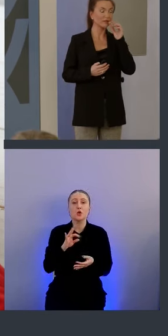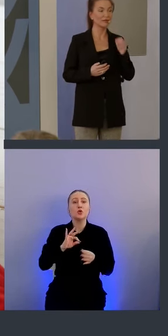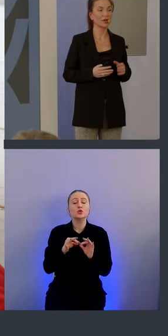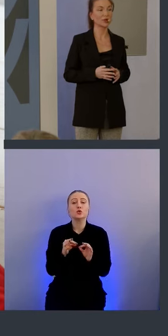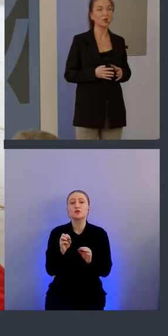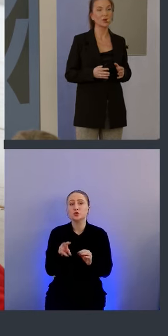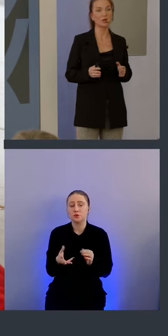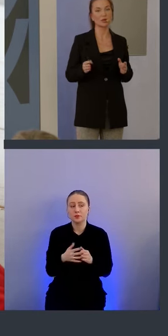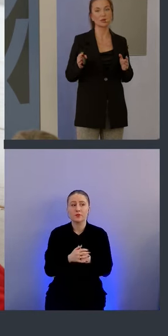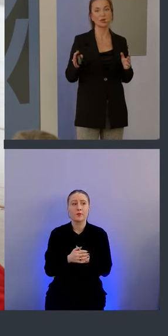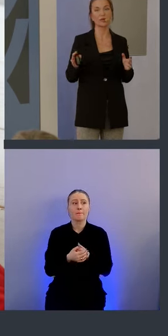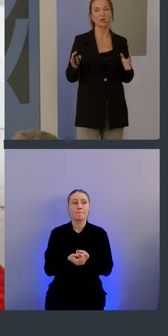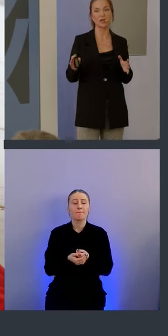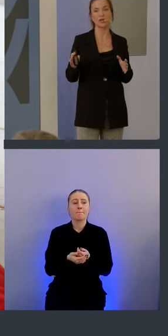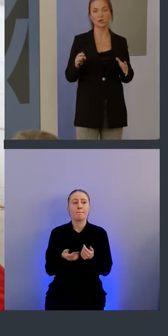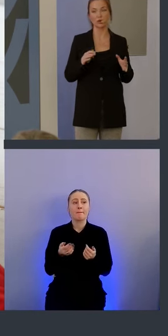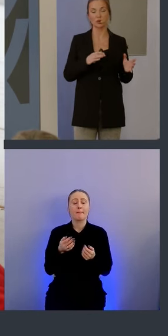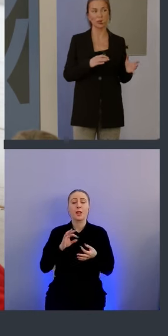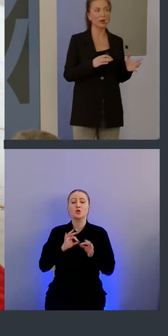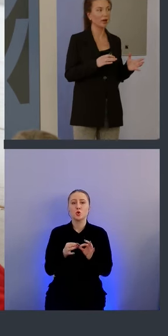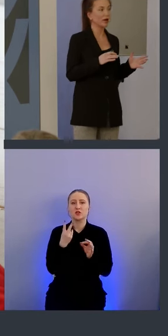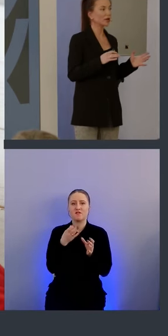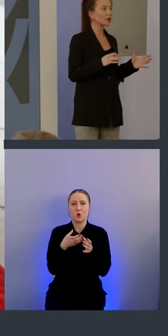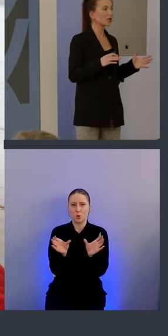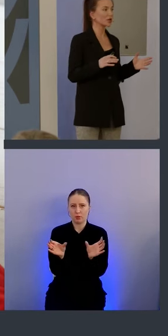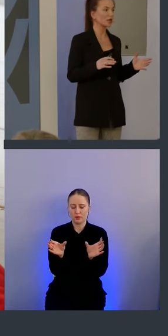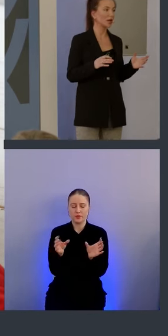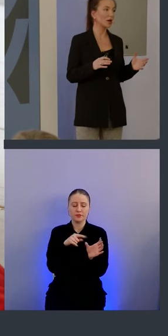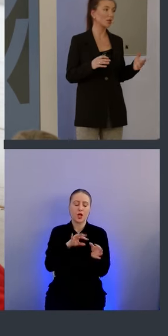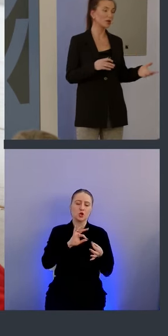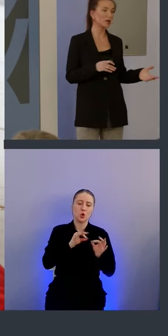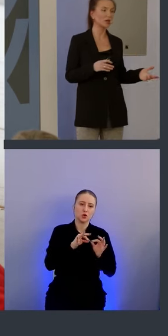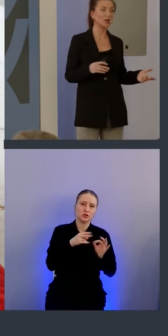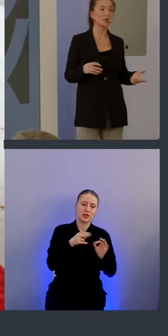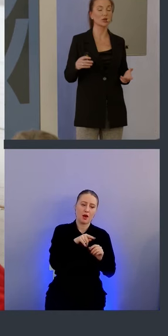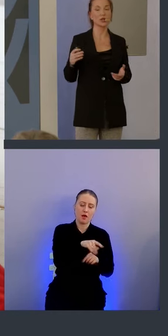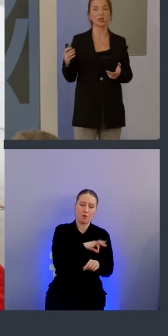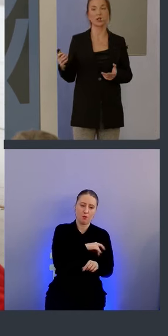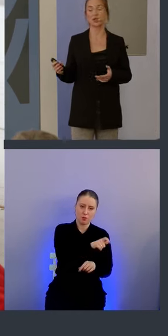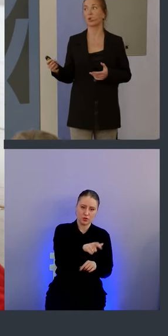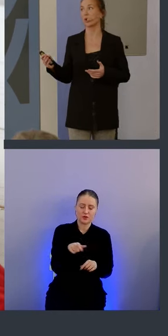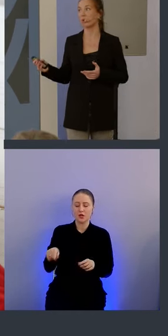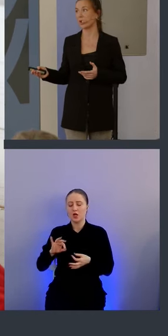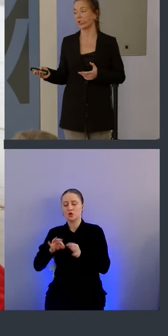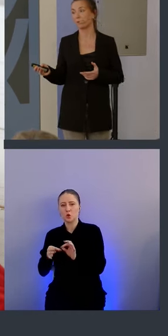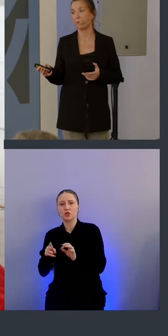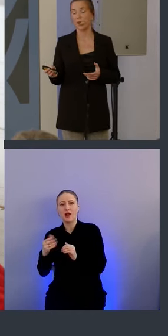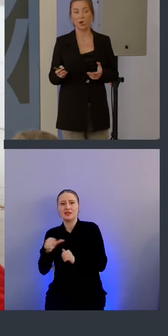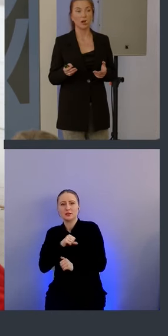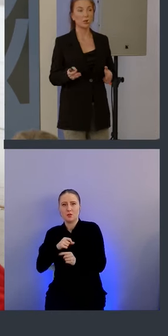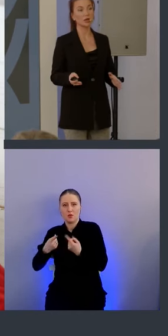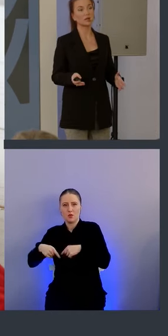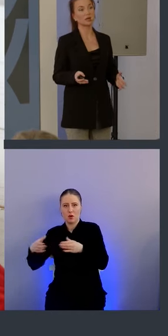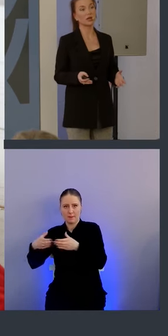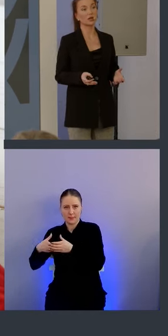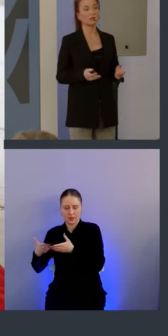сложностями, которые можно условно разделить на две группы. Это сложности для пользователей и сложности для самой компании.